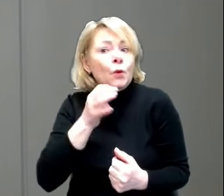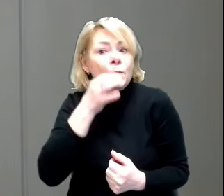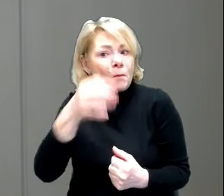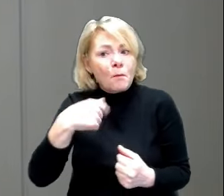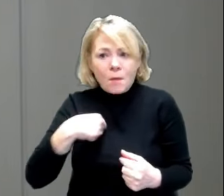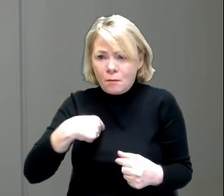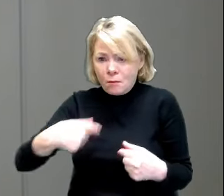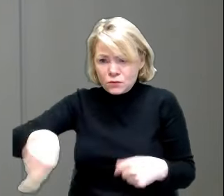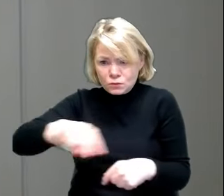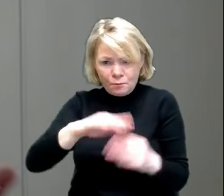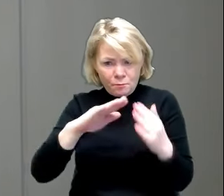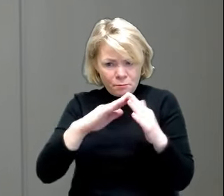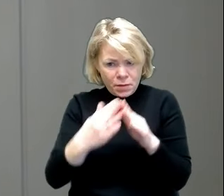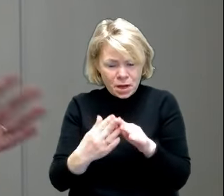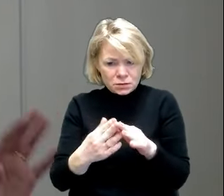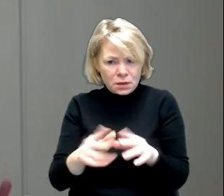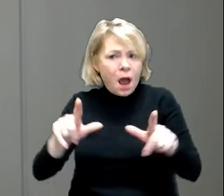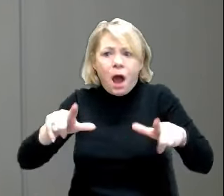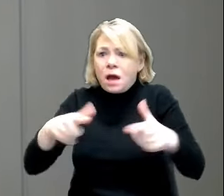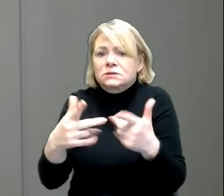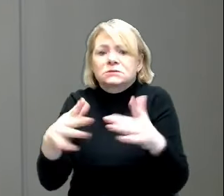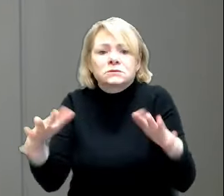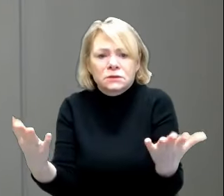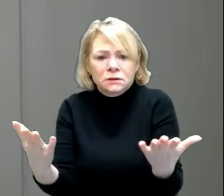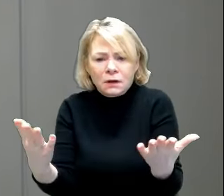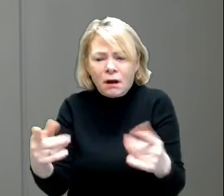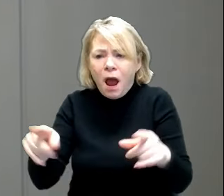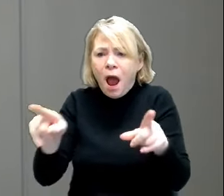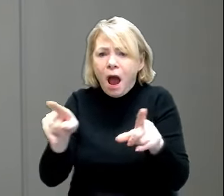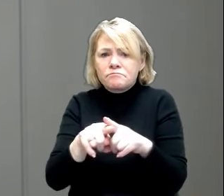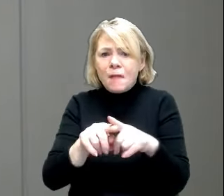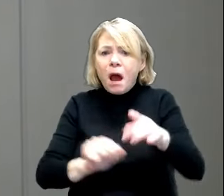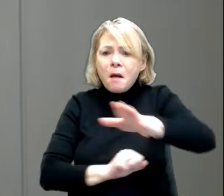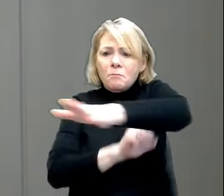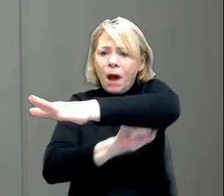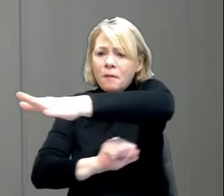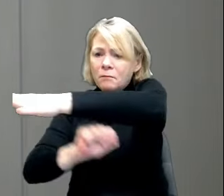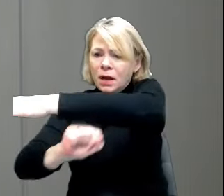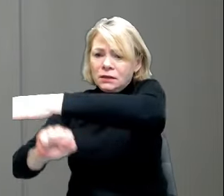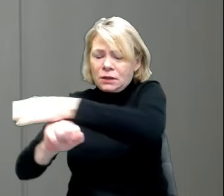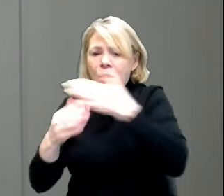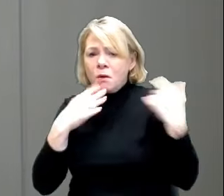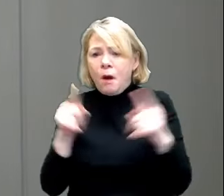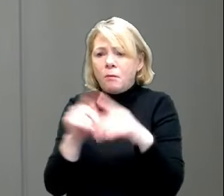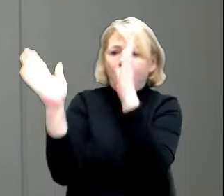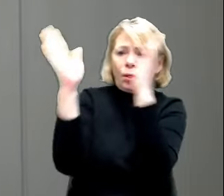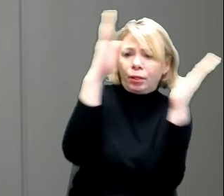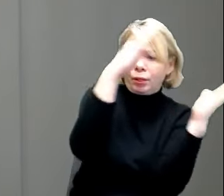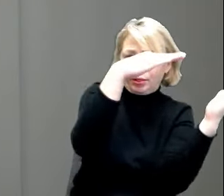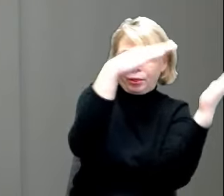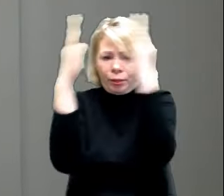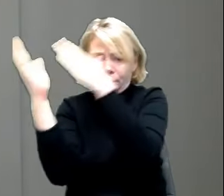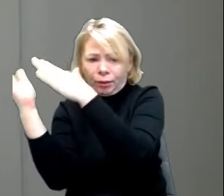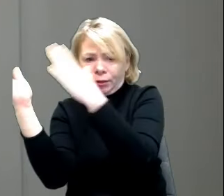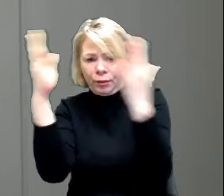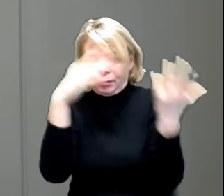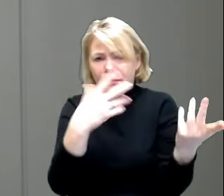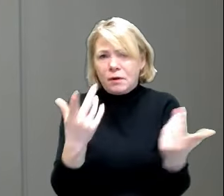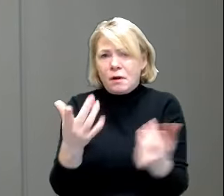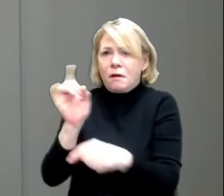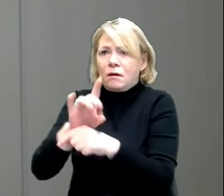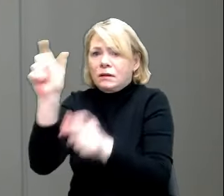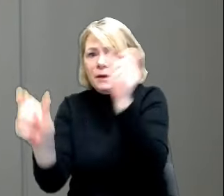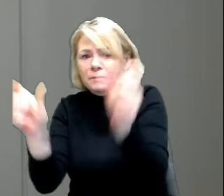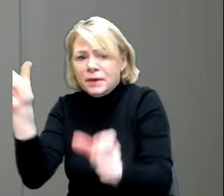neturi istorinių pamatų siubuoja linguoja tai va čia bat kalbėjo vieni memelenderiaios pavadinkime klaipėdiečiai kurie